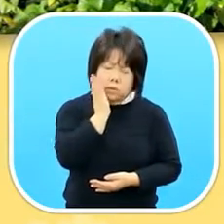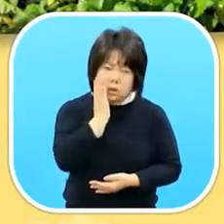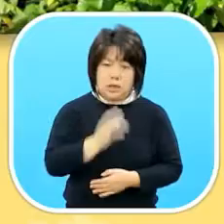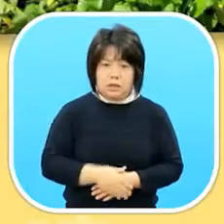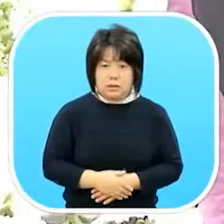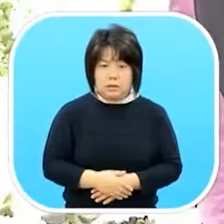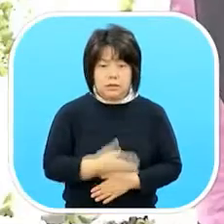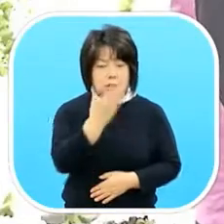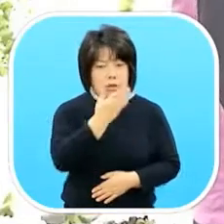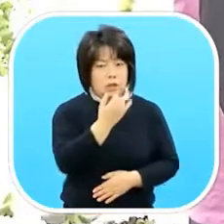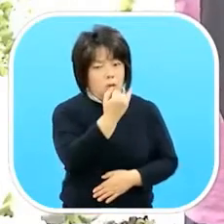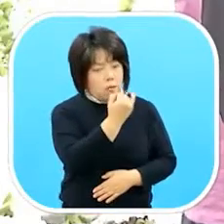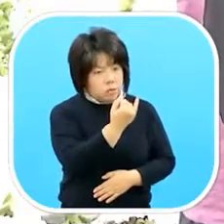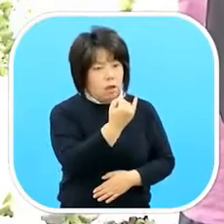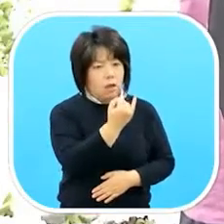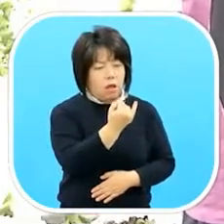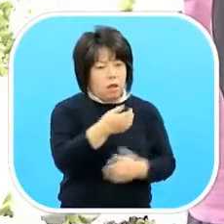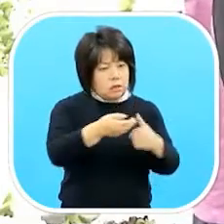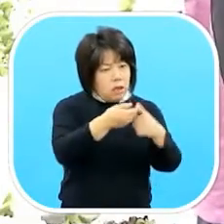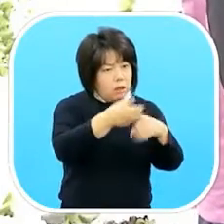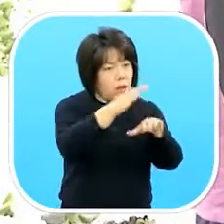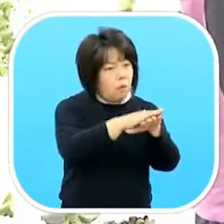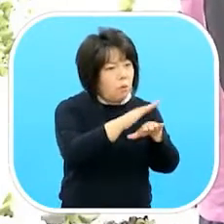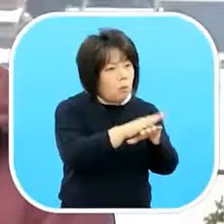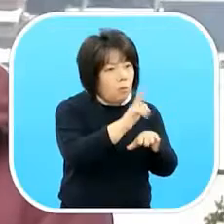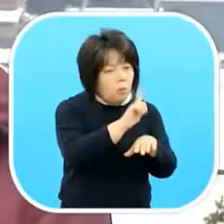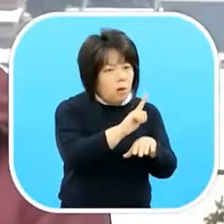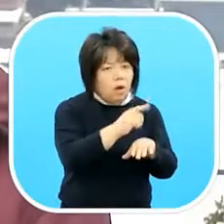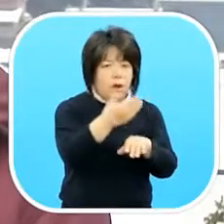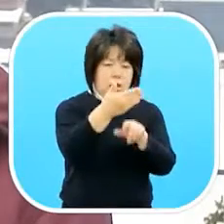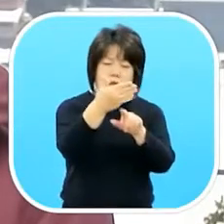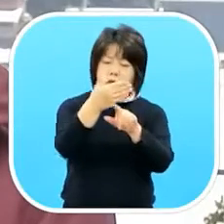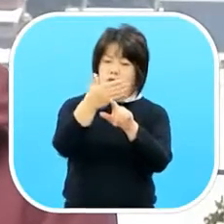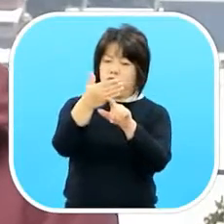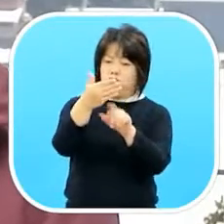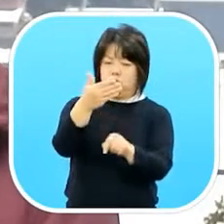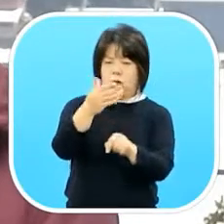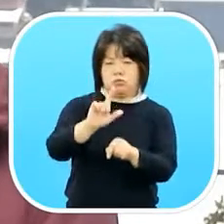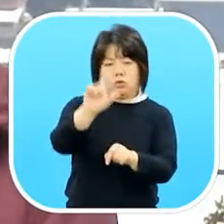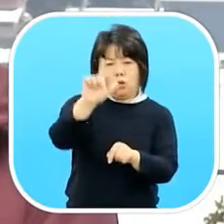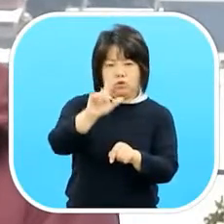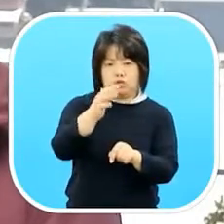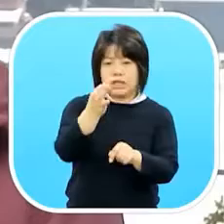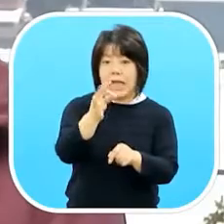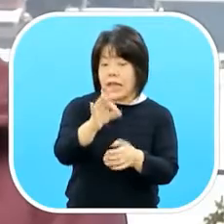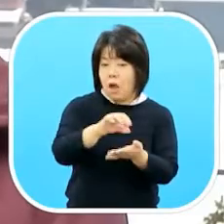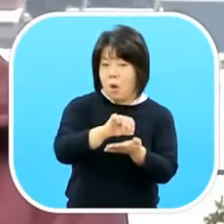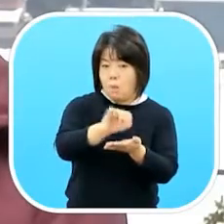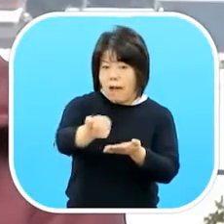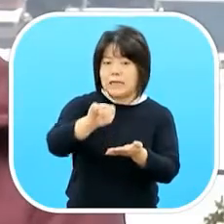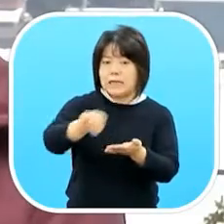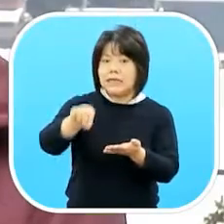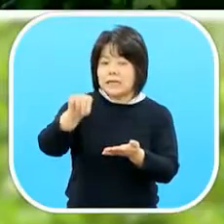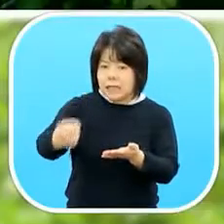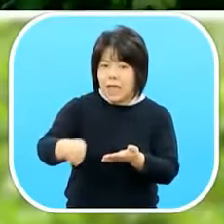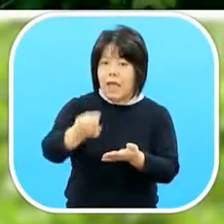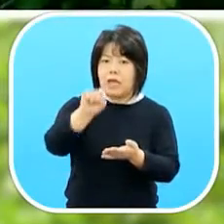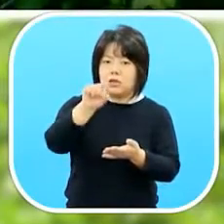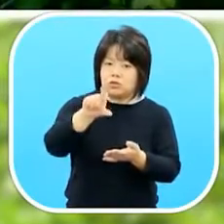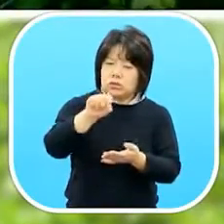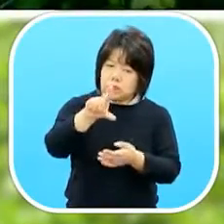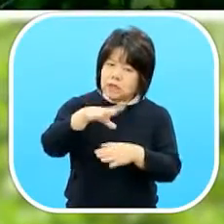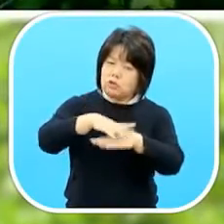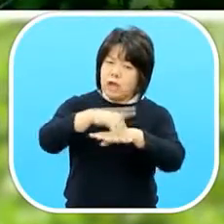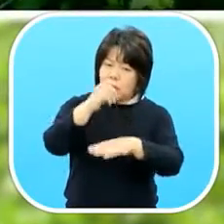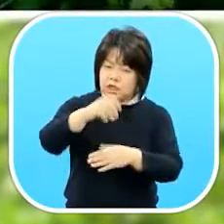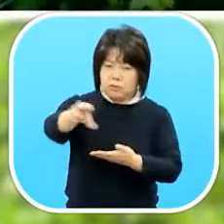いです。 佐藤さん、どうやって栽培してるんですか？ 9月上旬に毎年種をまいて、11月